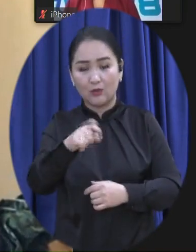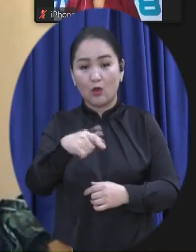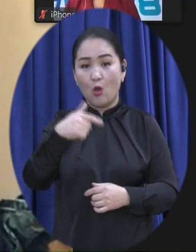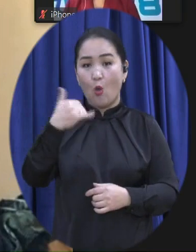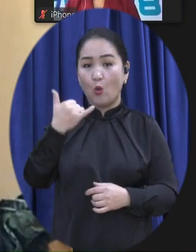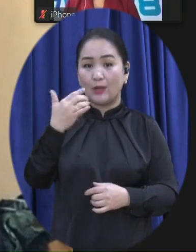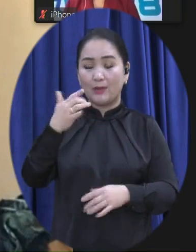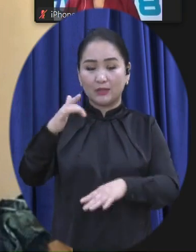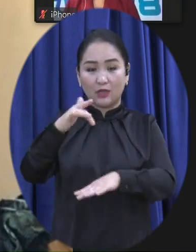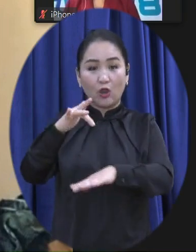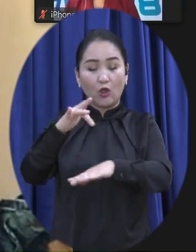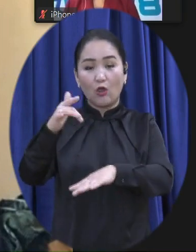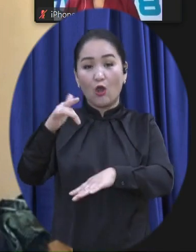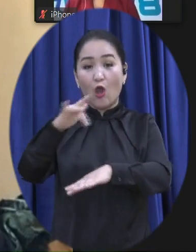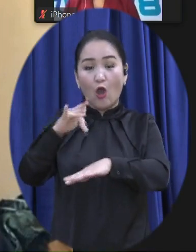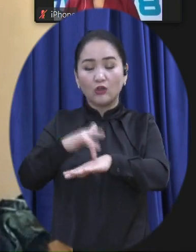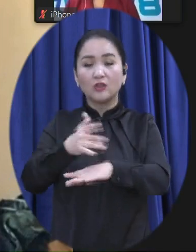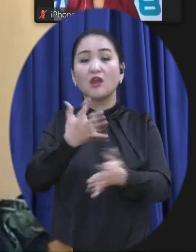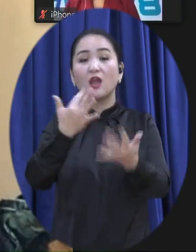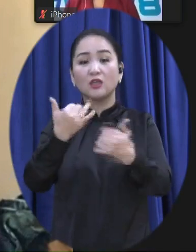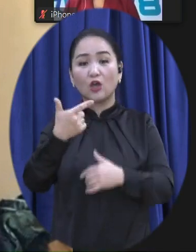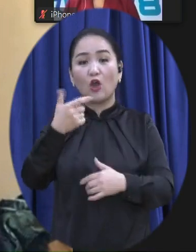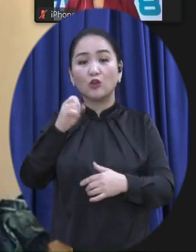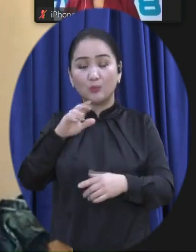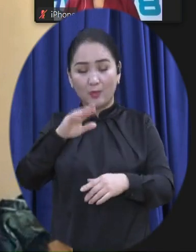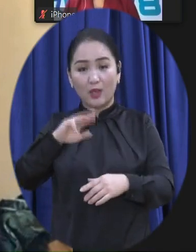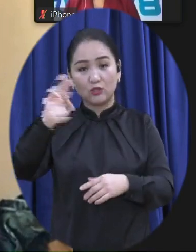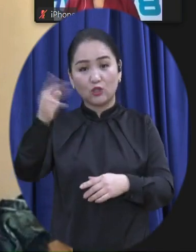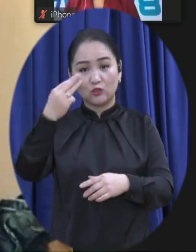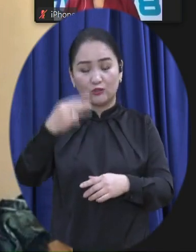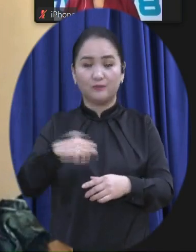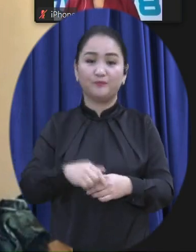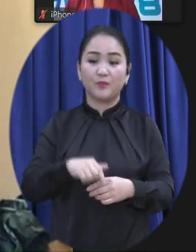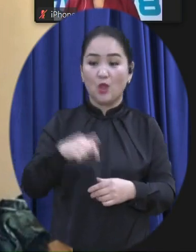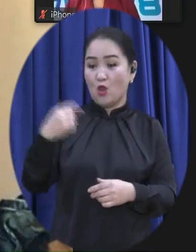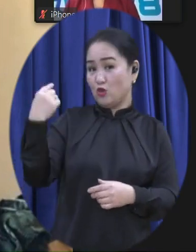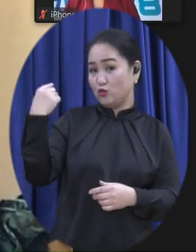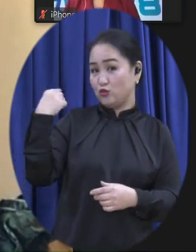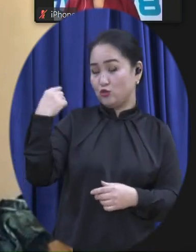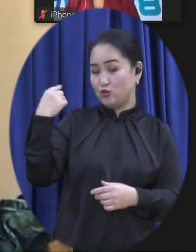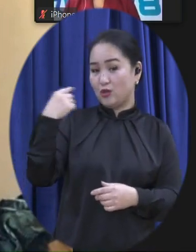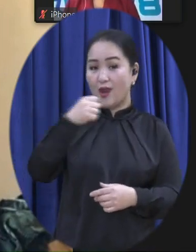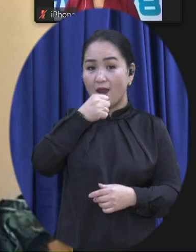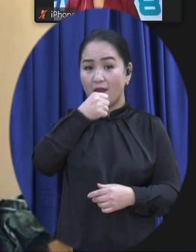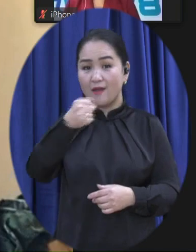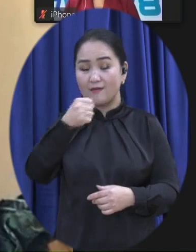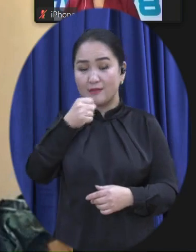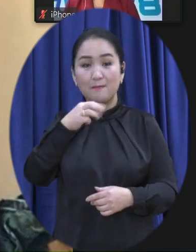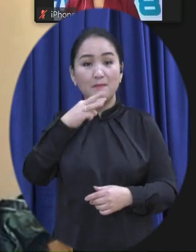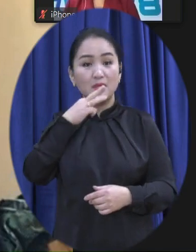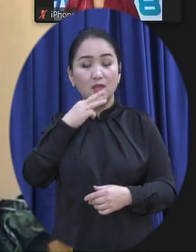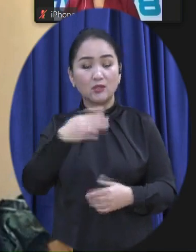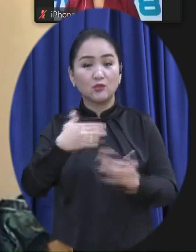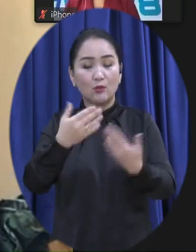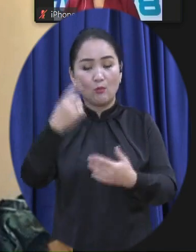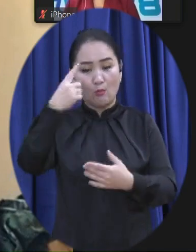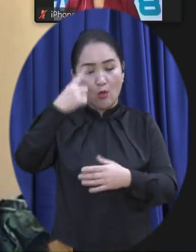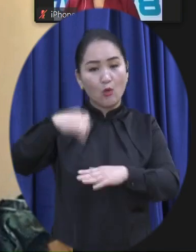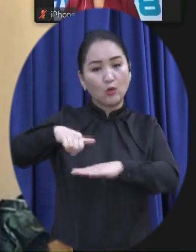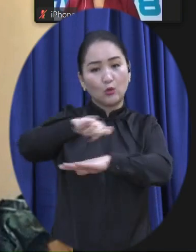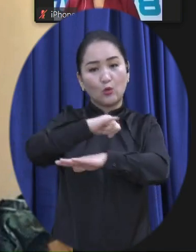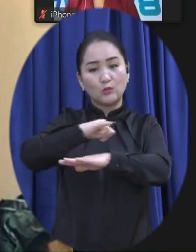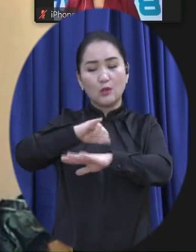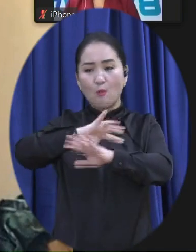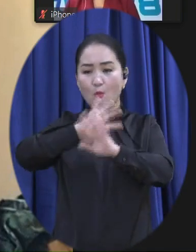голомт байгаа юм бэ гэдгийг тодруулъя. Тэгэхээр өнгөрсөн өрчигдөр бол одоо хэвлэлүүдээр мэдээлэхдээ Монгол улс одоо бүх нийтийн